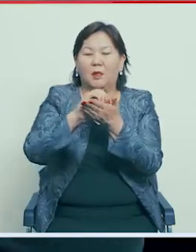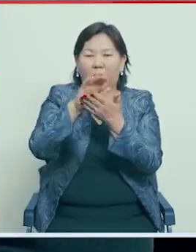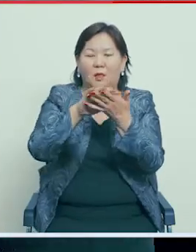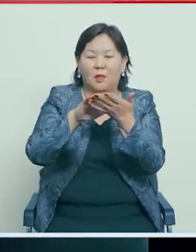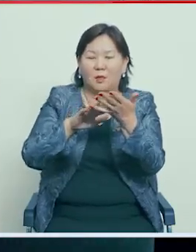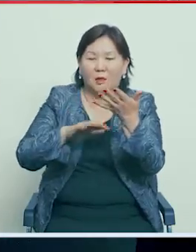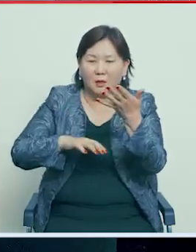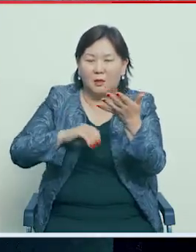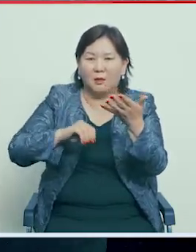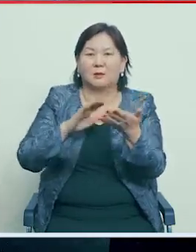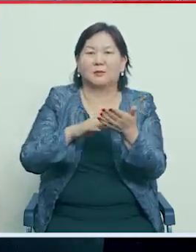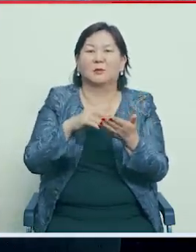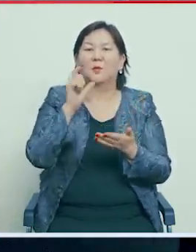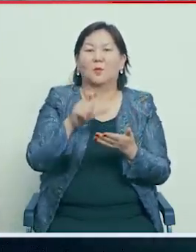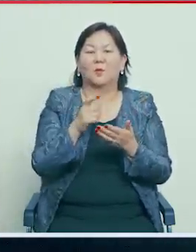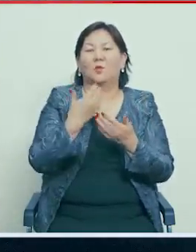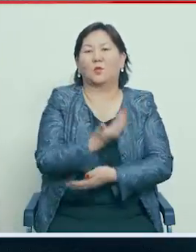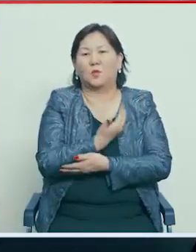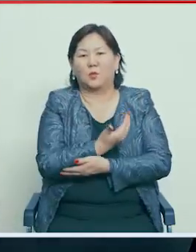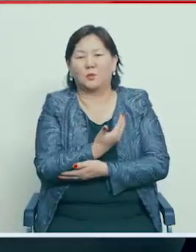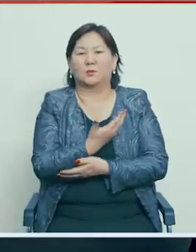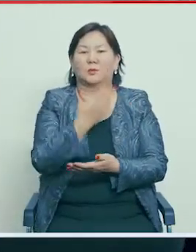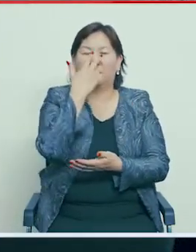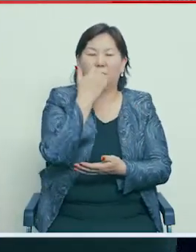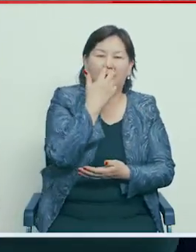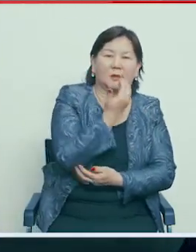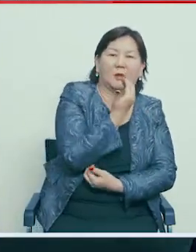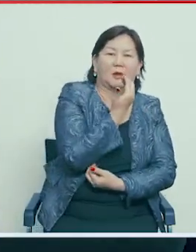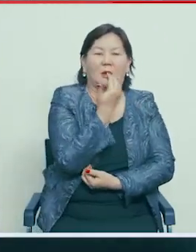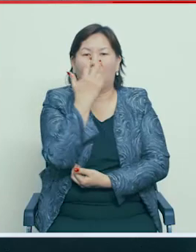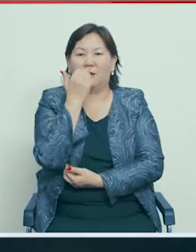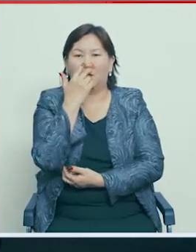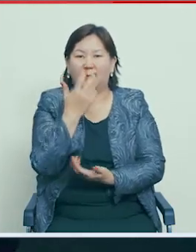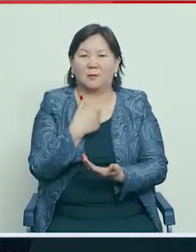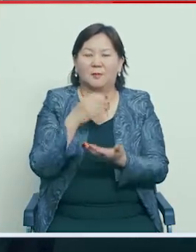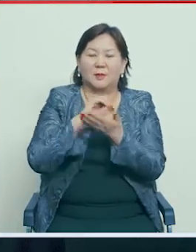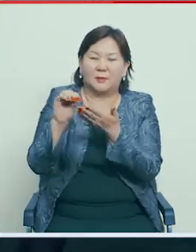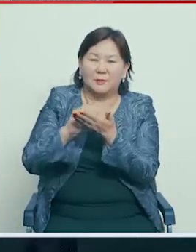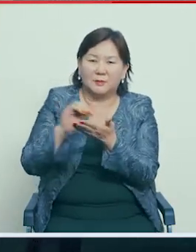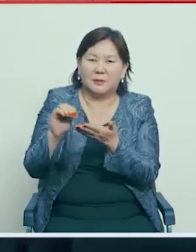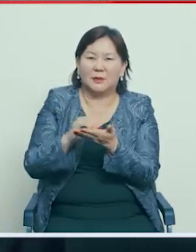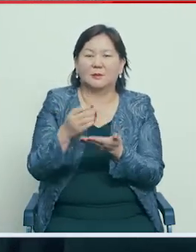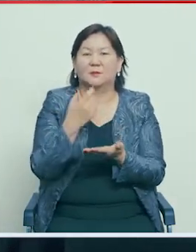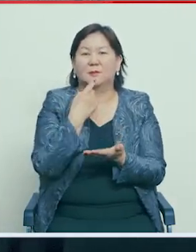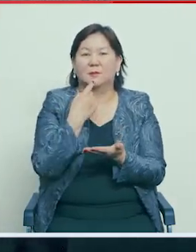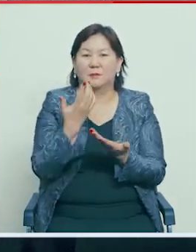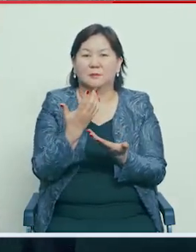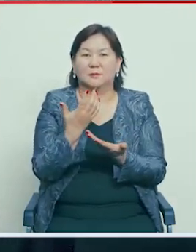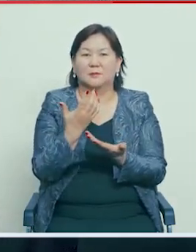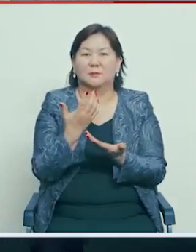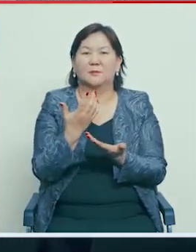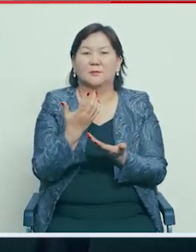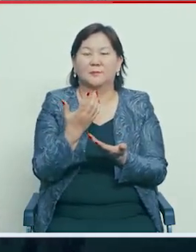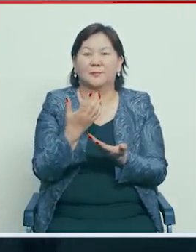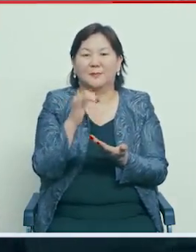агаа тардаг нөгөө хүн чинь хүүхд нь уйлаад байдаг тэнд би бичээд байдаг те. Ер нь